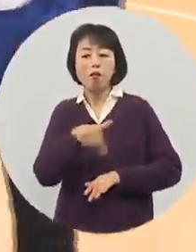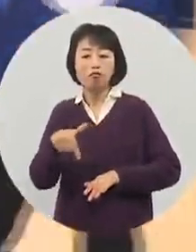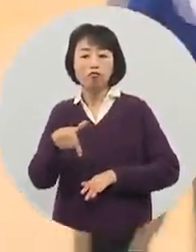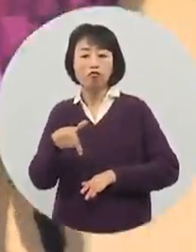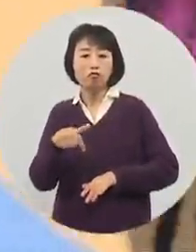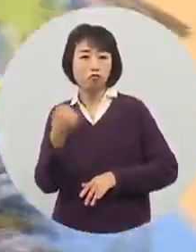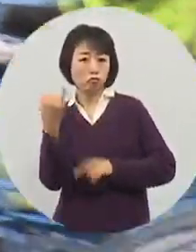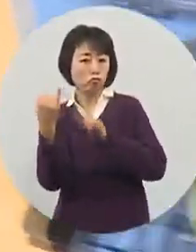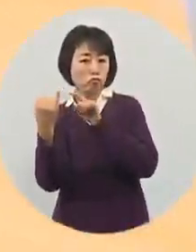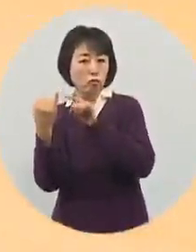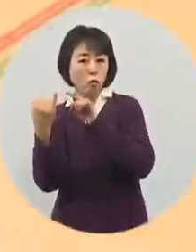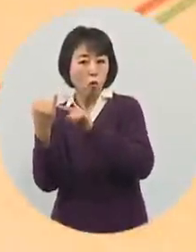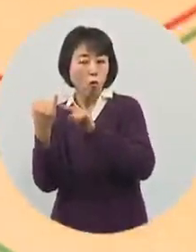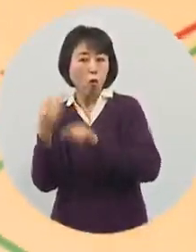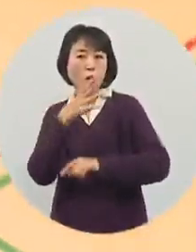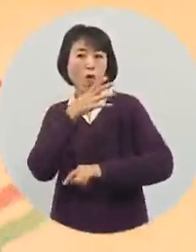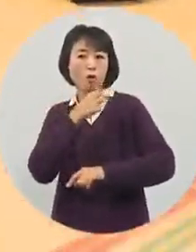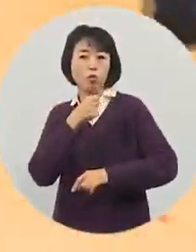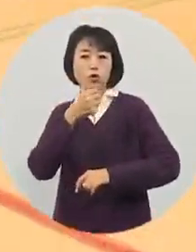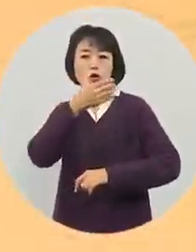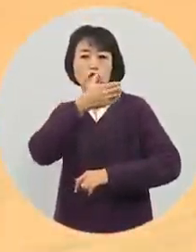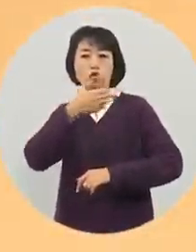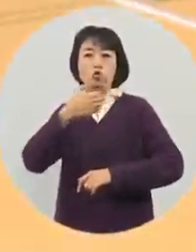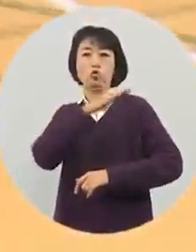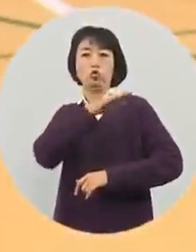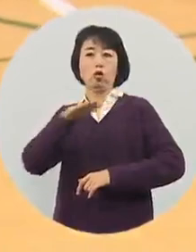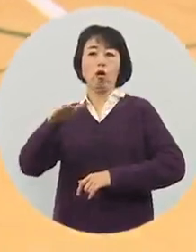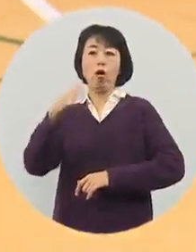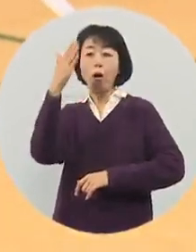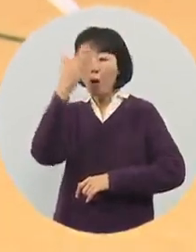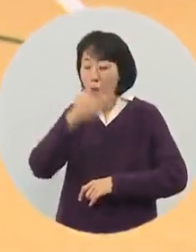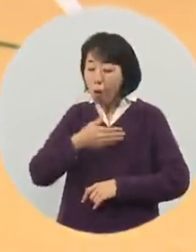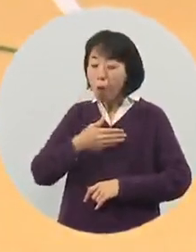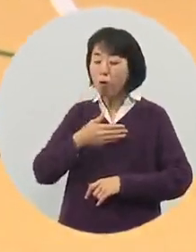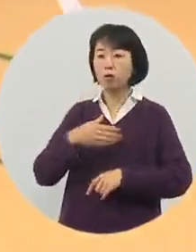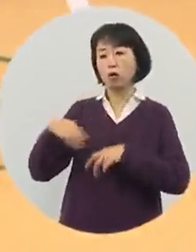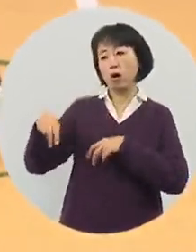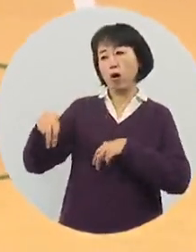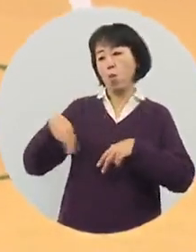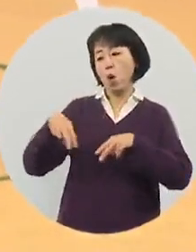なんですけど。 90代、 はい、 あ、本当ですか。 ボランティアさんで